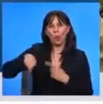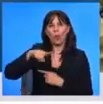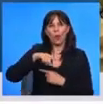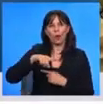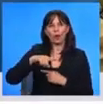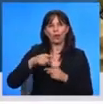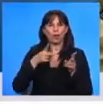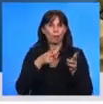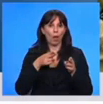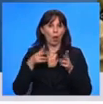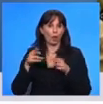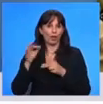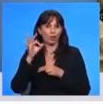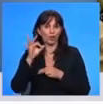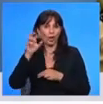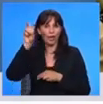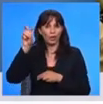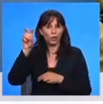שלך, אשכנזי, עידו.